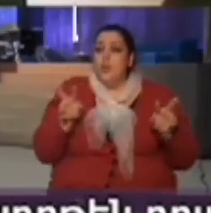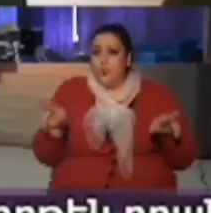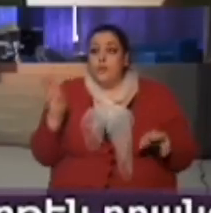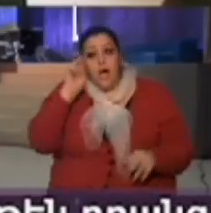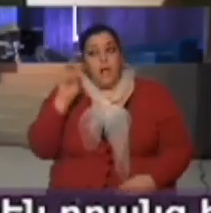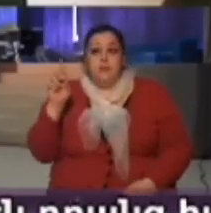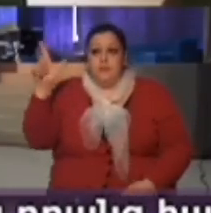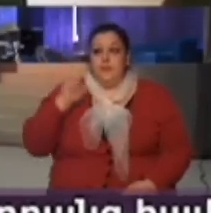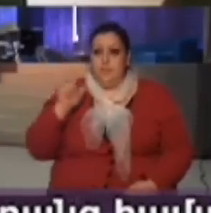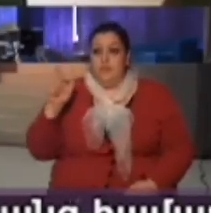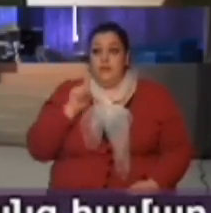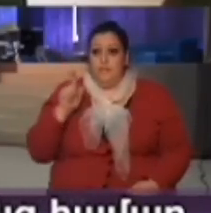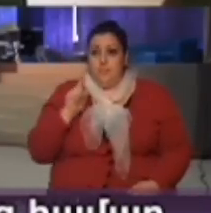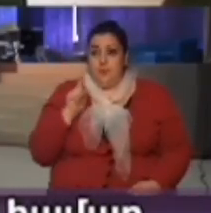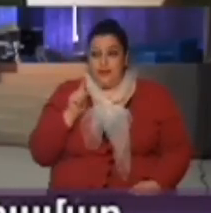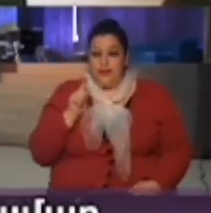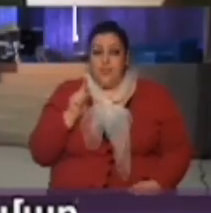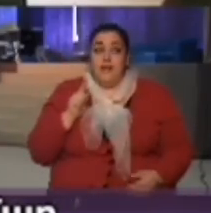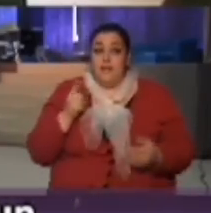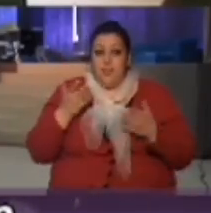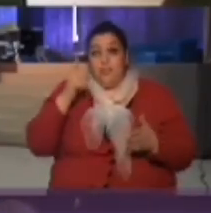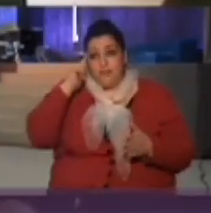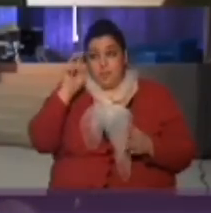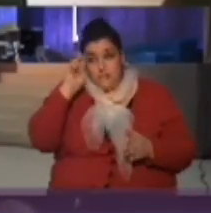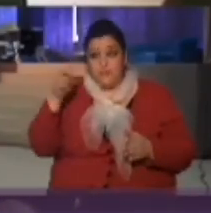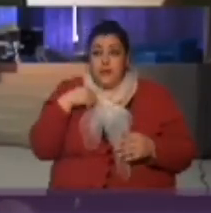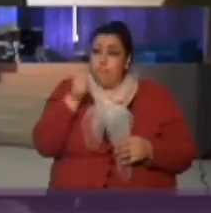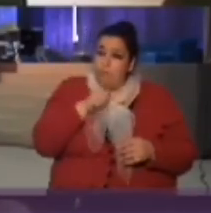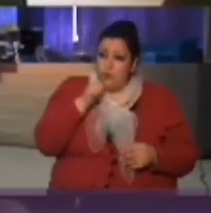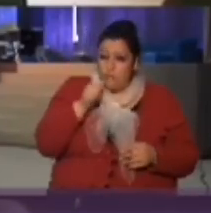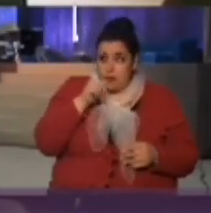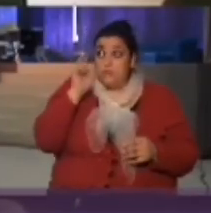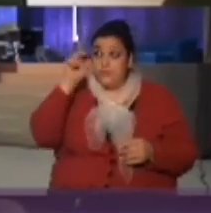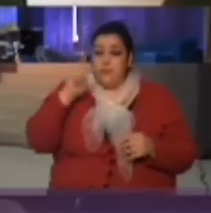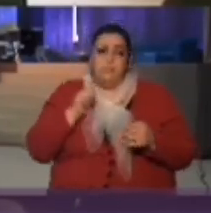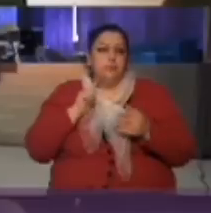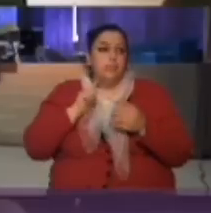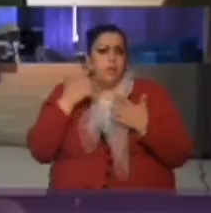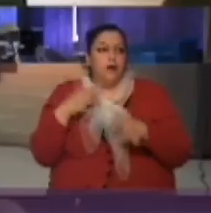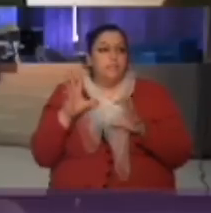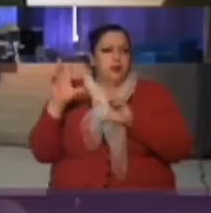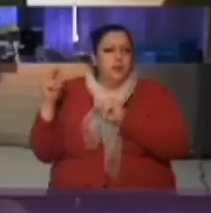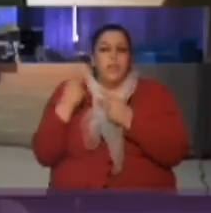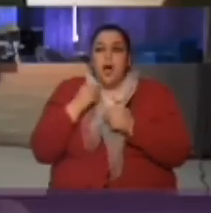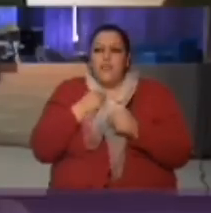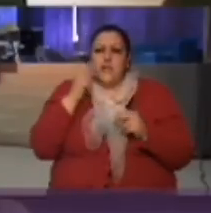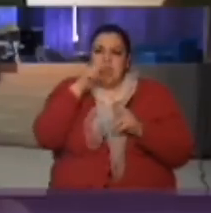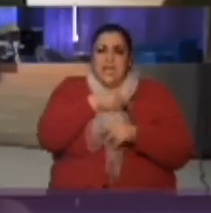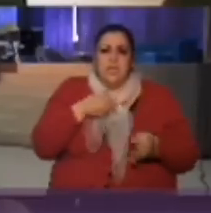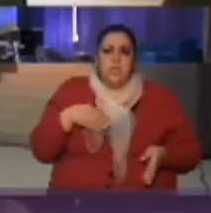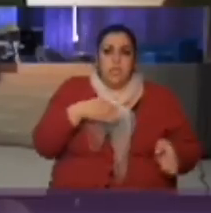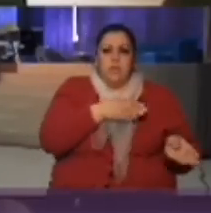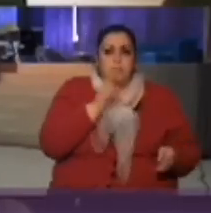հետ, ու առանց Քրիստոսի կանչի, երբ որ մենք փորձում ենք ինչ-որ քայլեր անել,